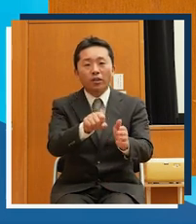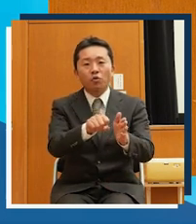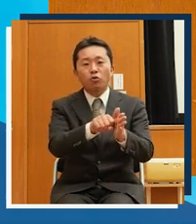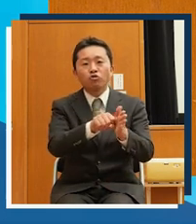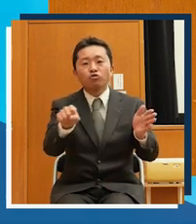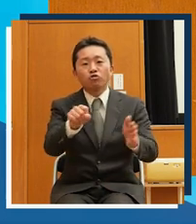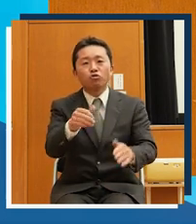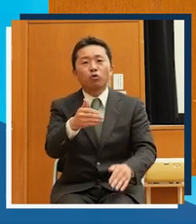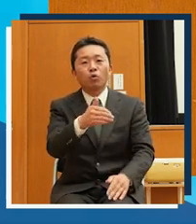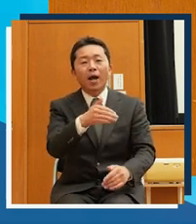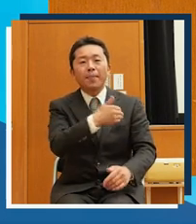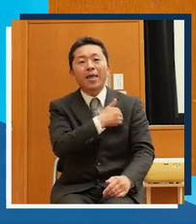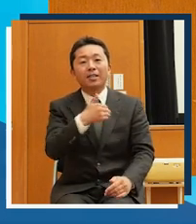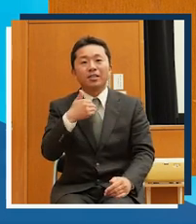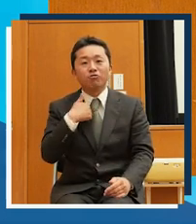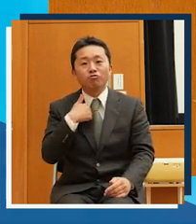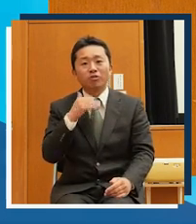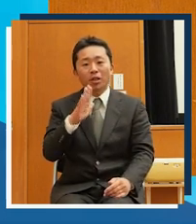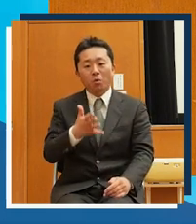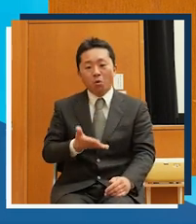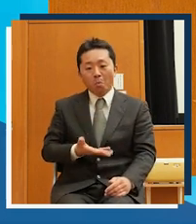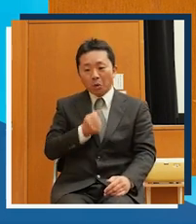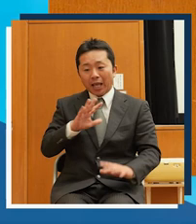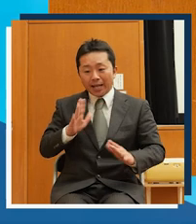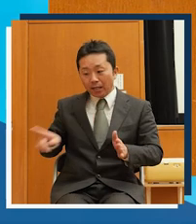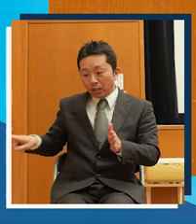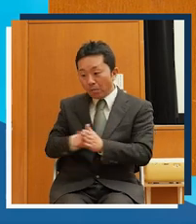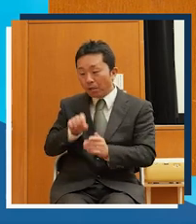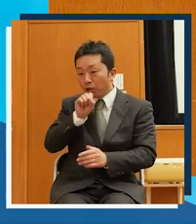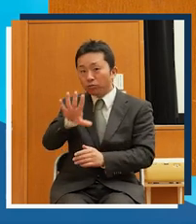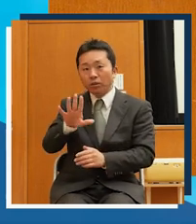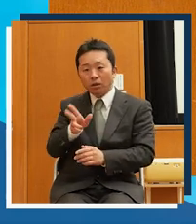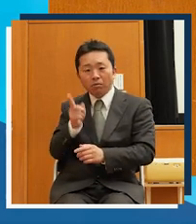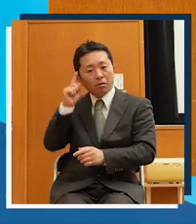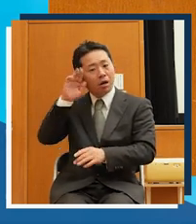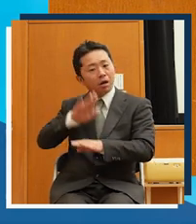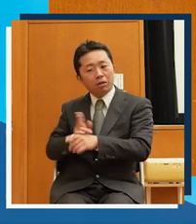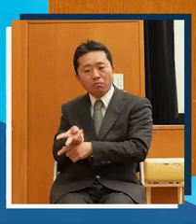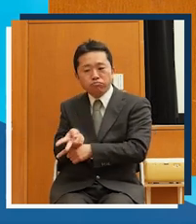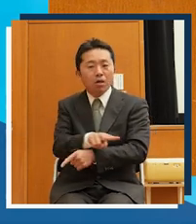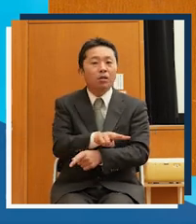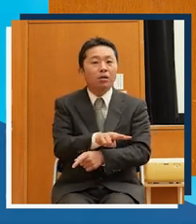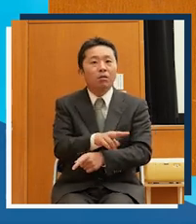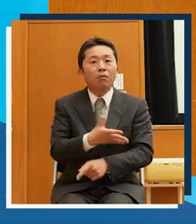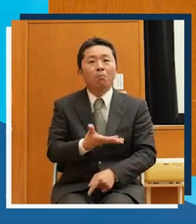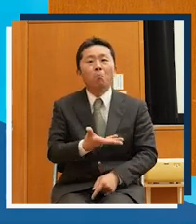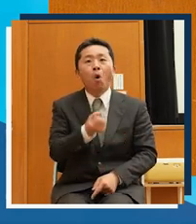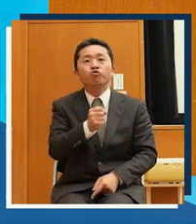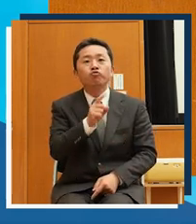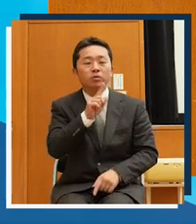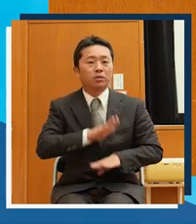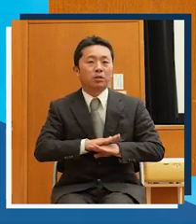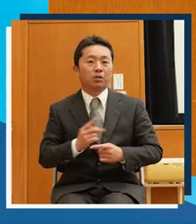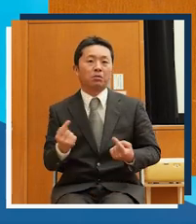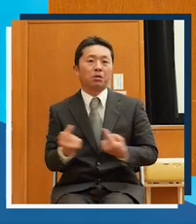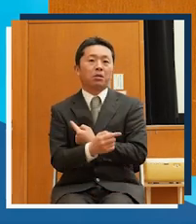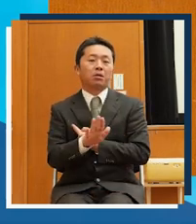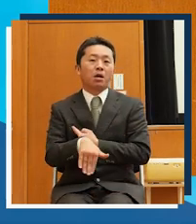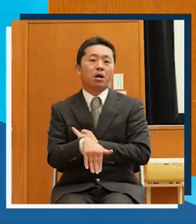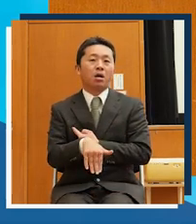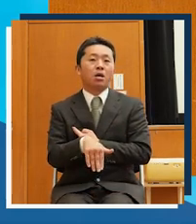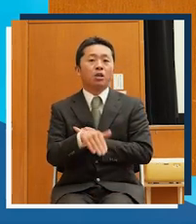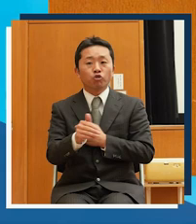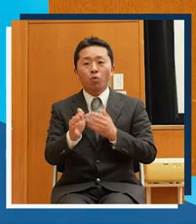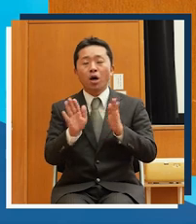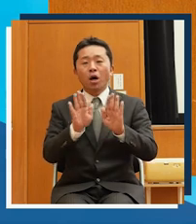ことは可能だけども我々は持たないと言ってきた政府の姿勢が方針が転換してしまったわけです持つということになったわけですつまりそれを